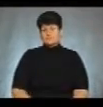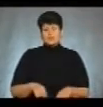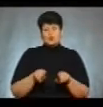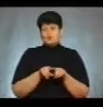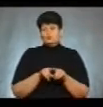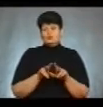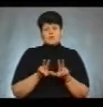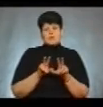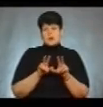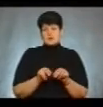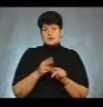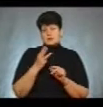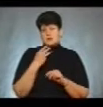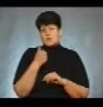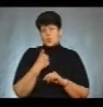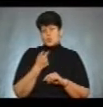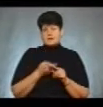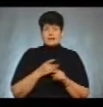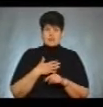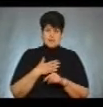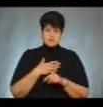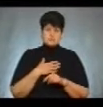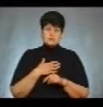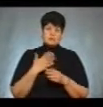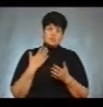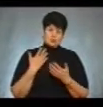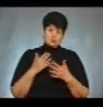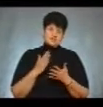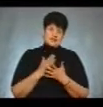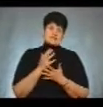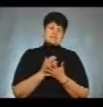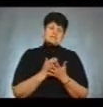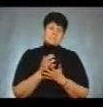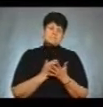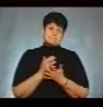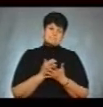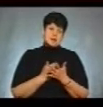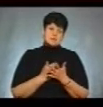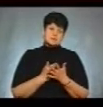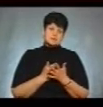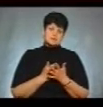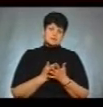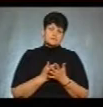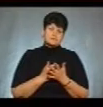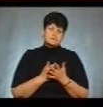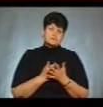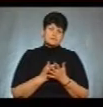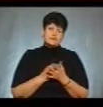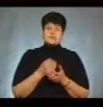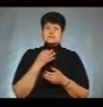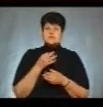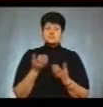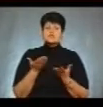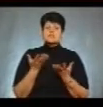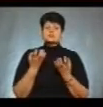Тому гарантія 3 роки, я думаю, для нас вже є відповідним запасом, який можна... Скажіть, дати. Де ще в